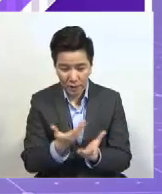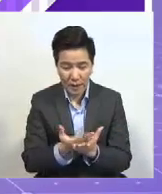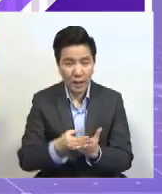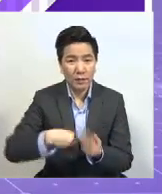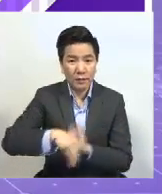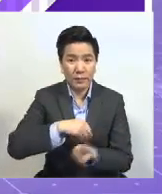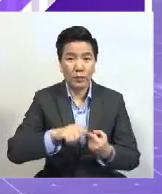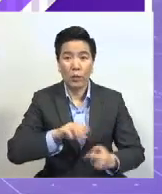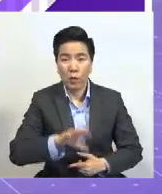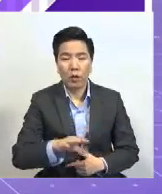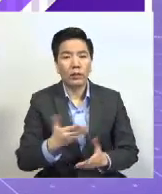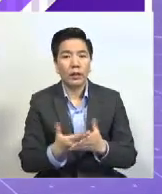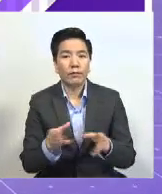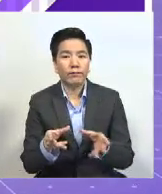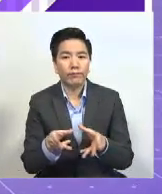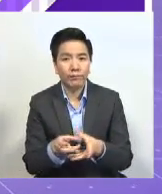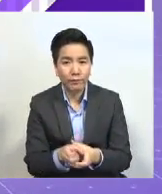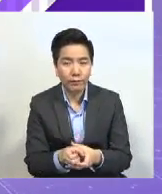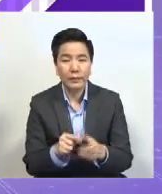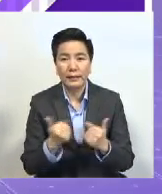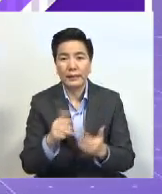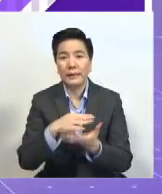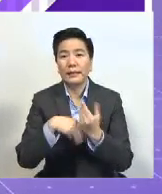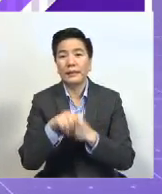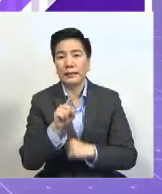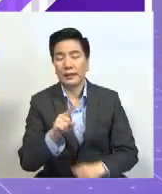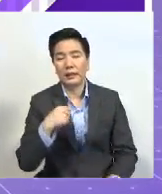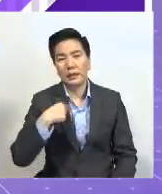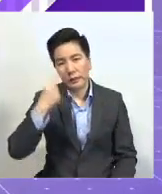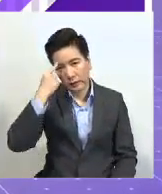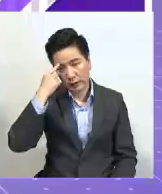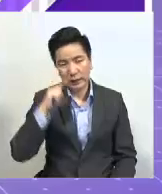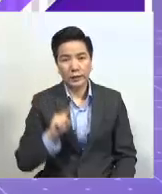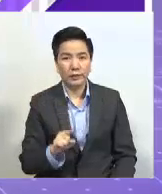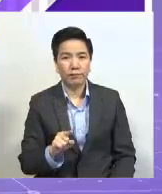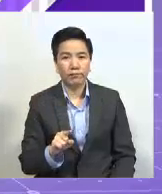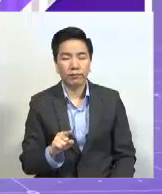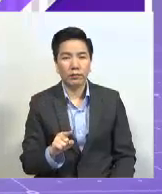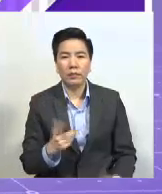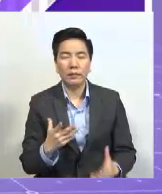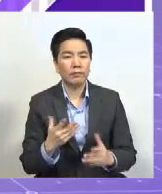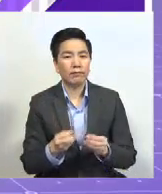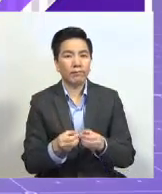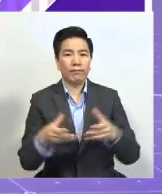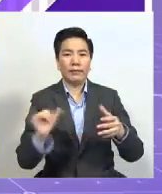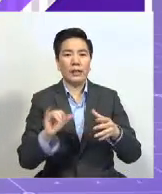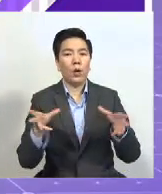วันออกกลางเองก็จะหายไปด้วยเศรษฐกิจผมคิดว่าน่าจะชะลอตัวลง